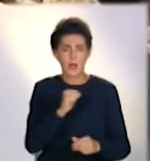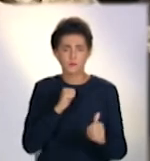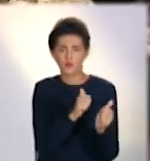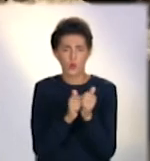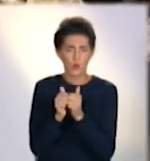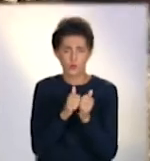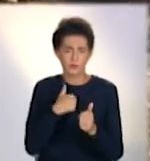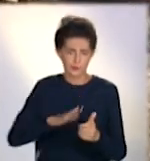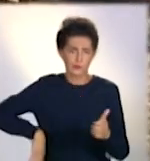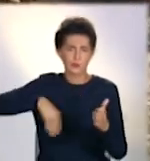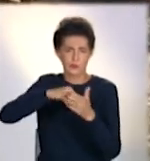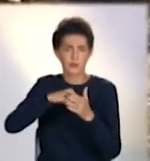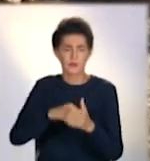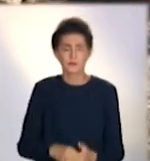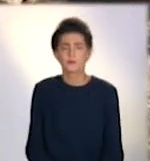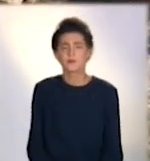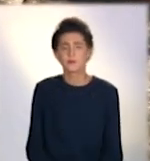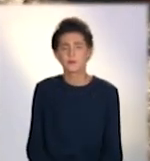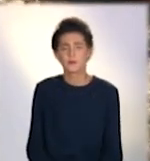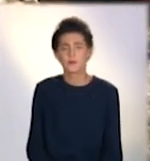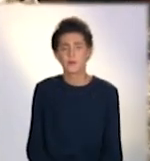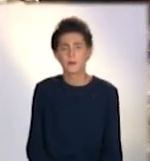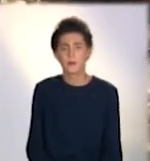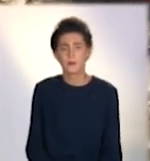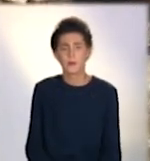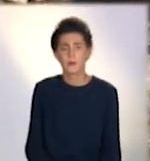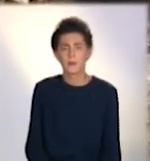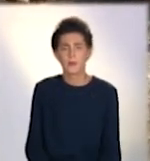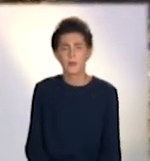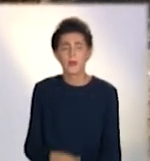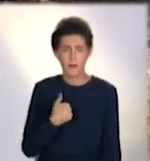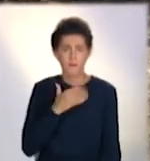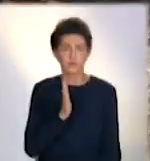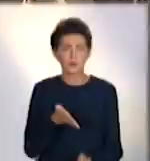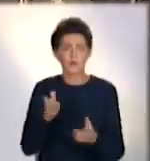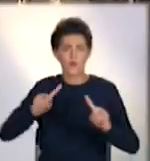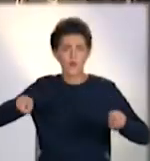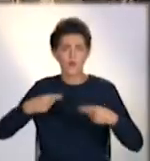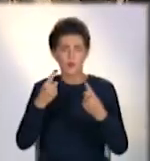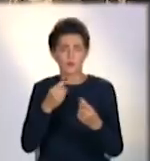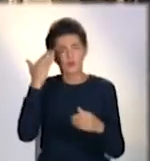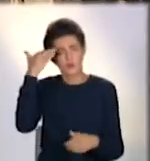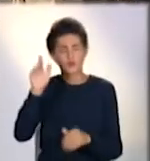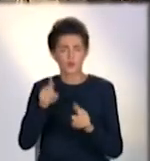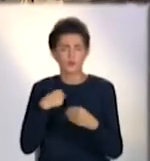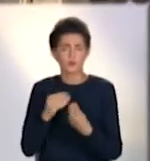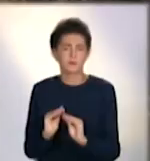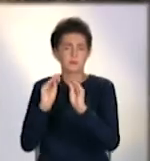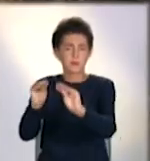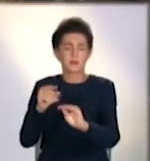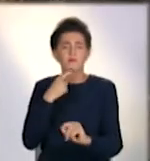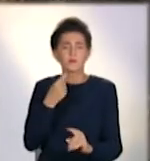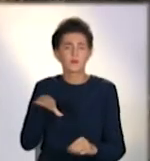сусідам. Я буду, звісно, требувати, щоб я її встановив. Збитки господар ще підраховує,